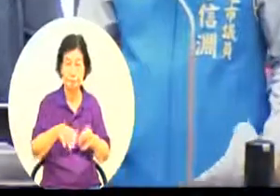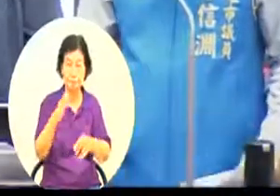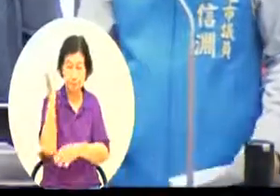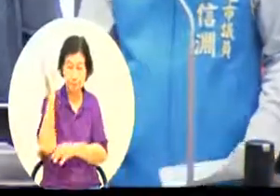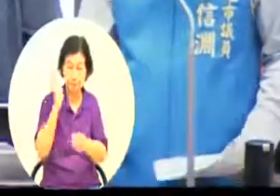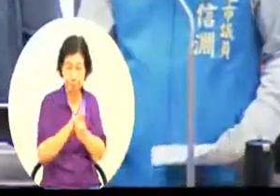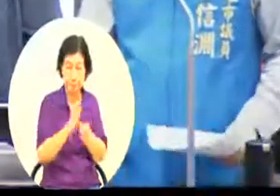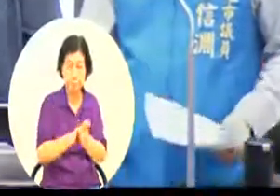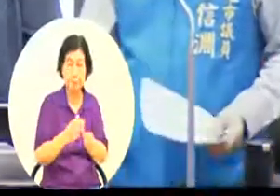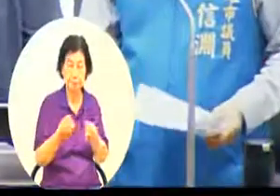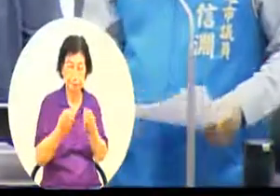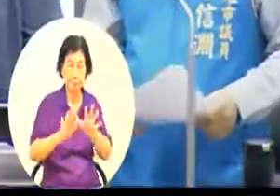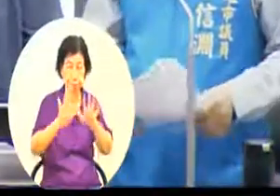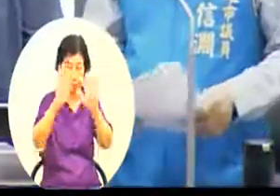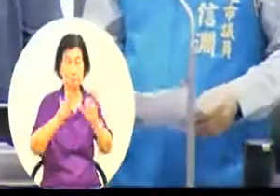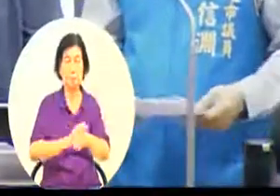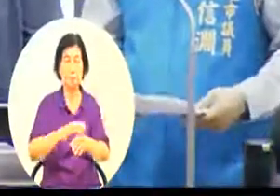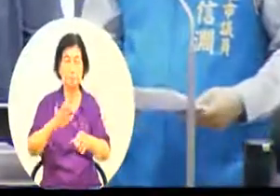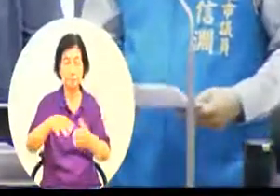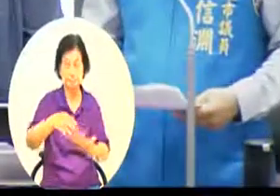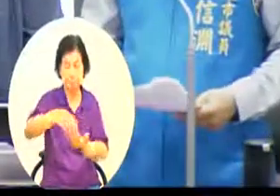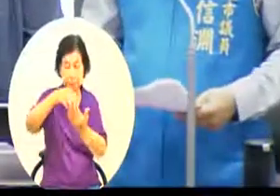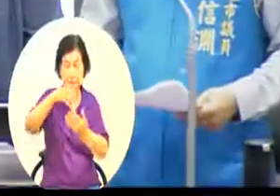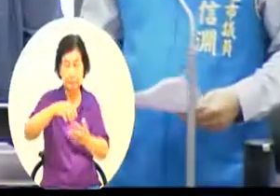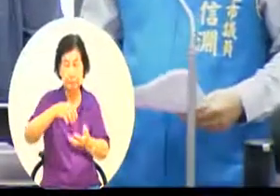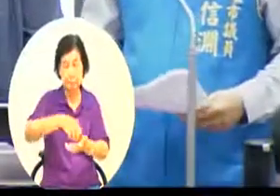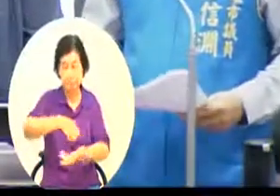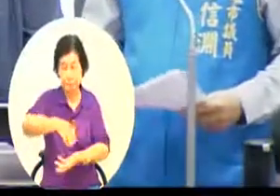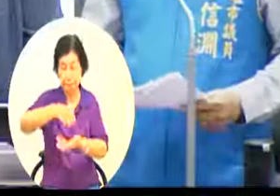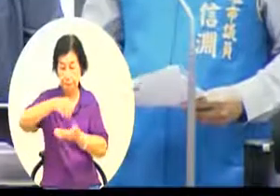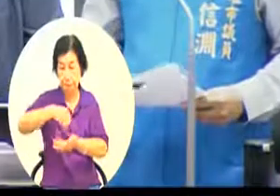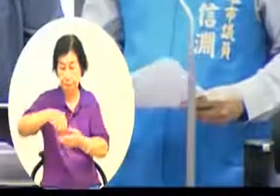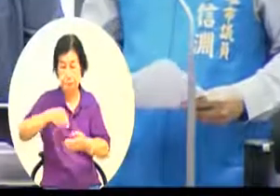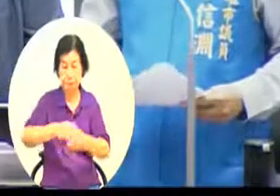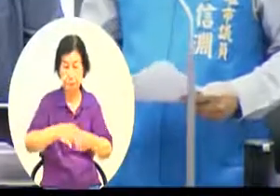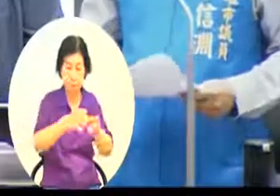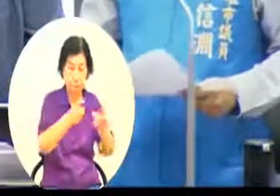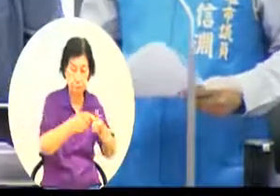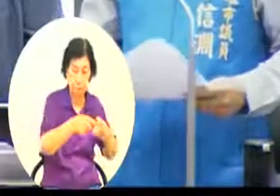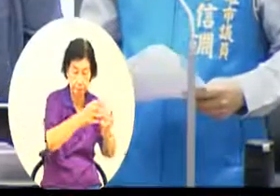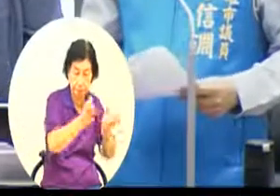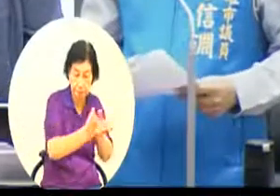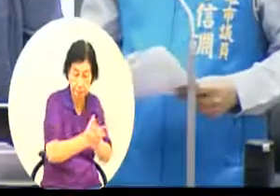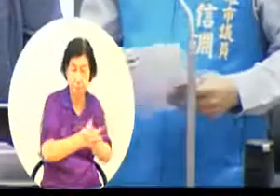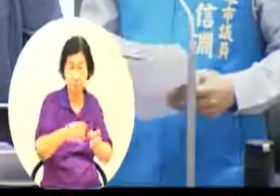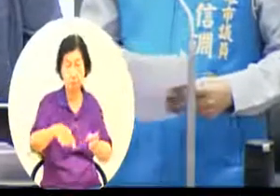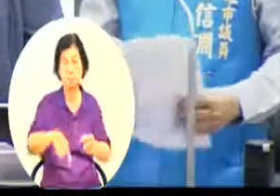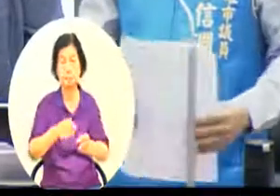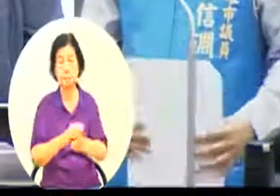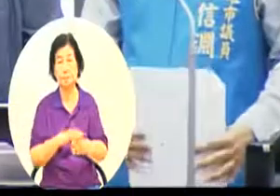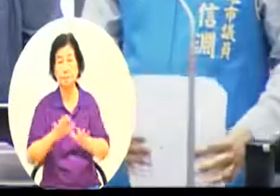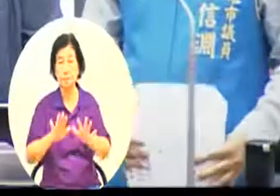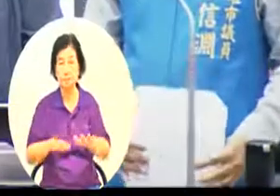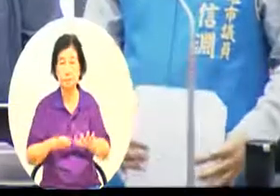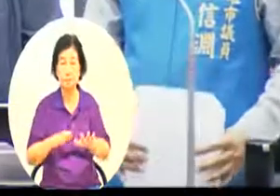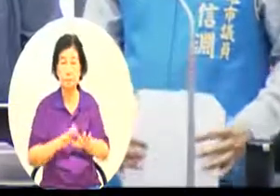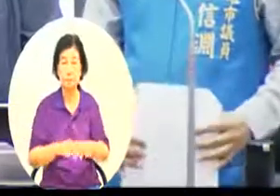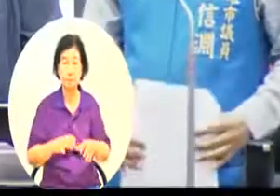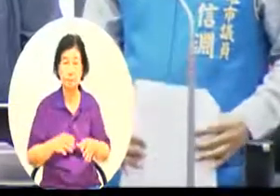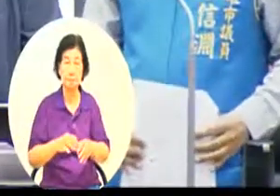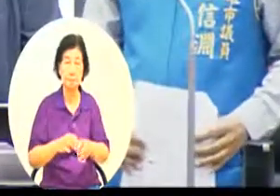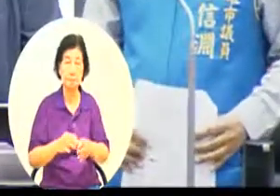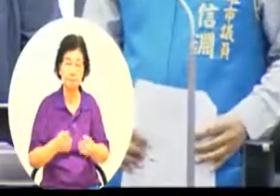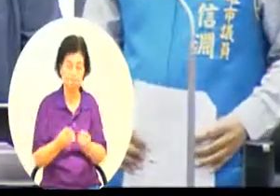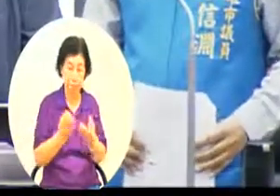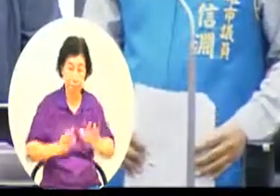是一部分的地区，但是你怎么没有提到？我们现在已经发展的不错啊，我们的